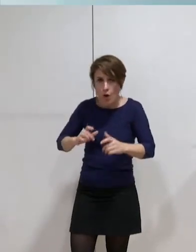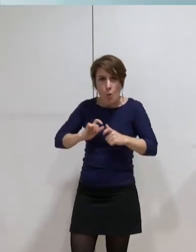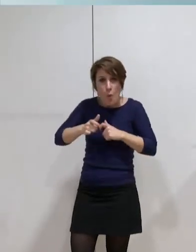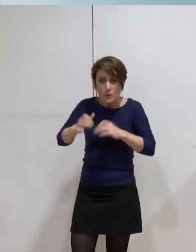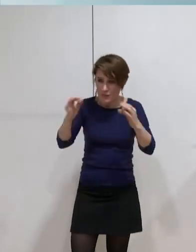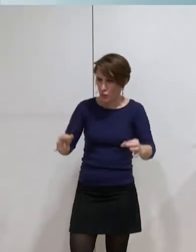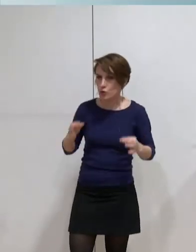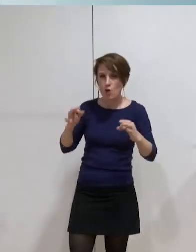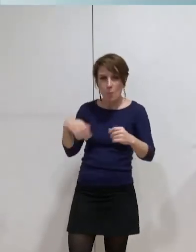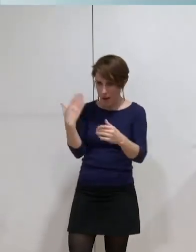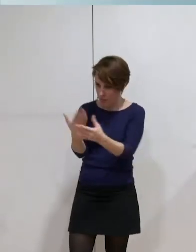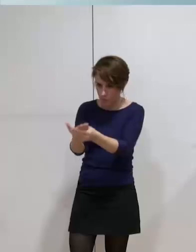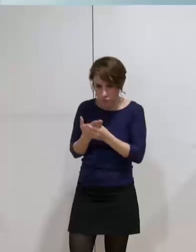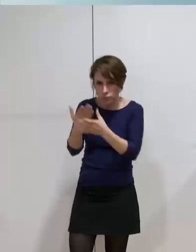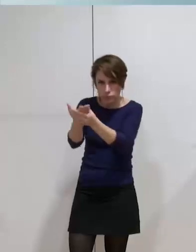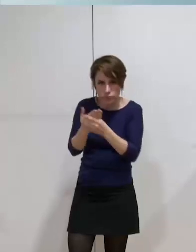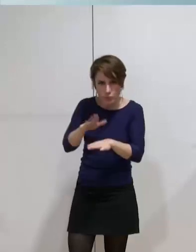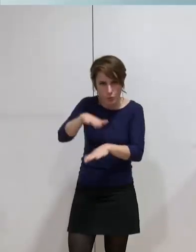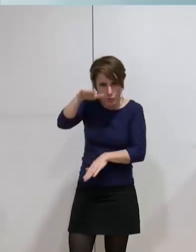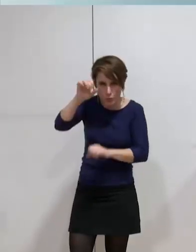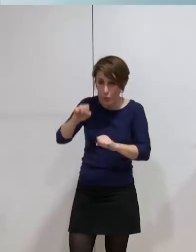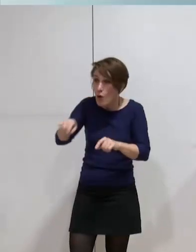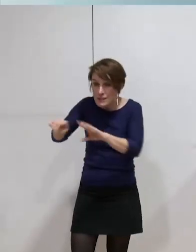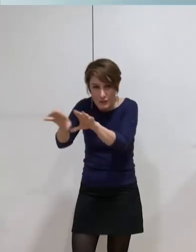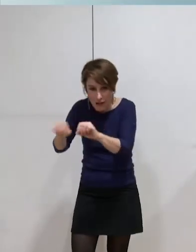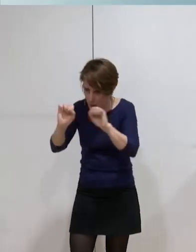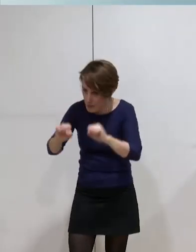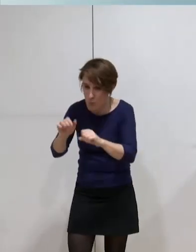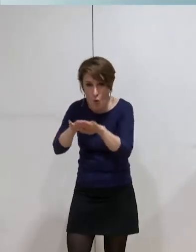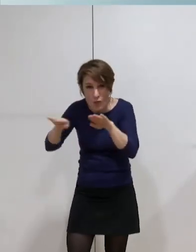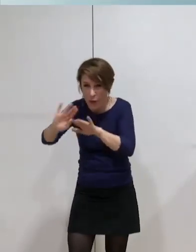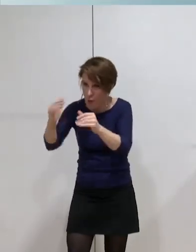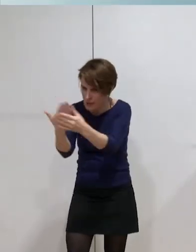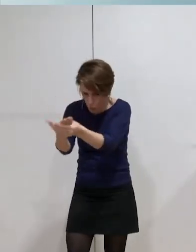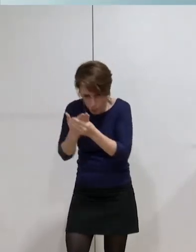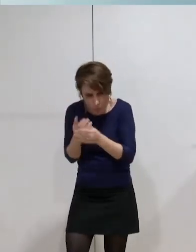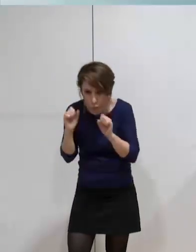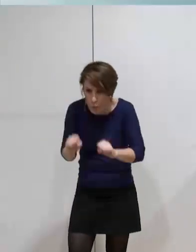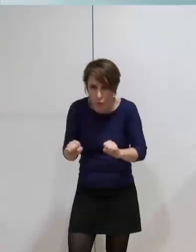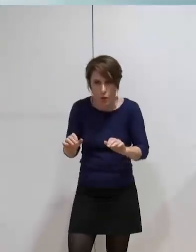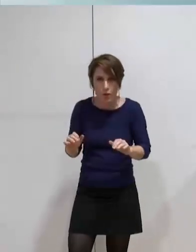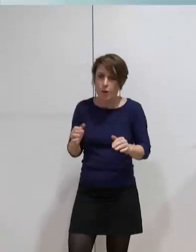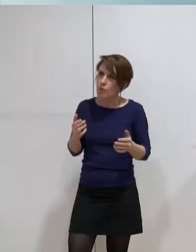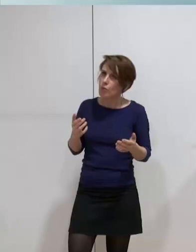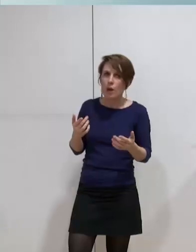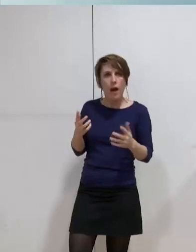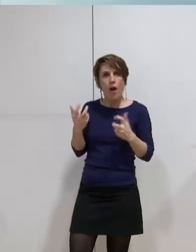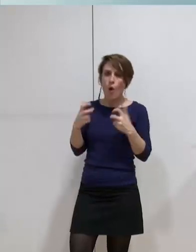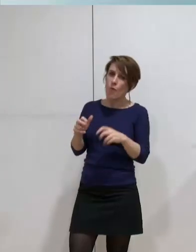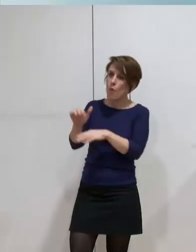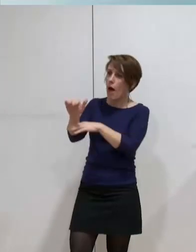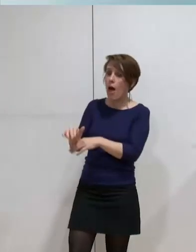d'instruction ça n'empêche pas de pour une famille de faire cette demande de dérogation donc je vois pas en quoi ça serait juste garantir un droit à quelques